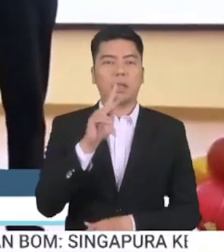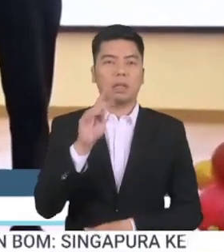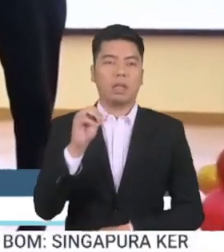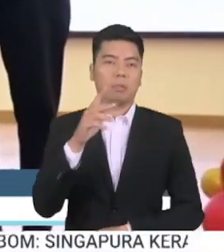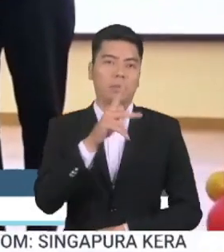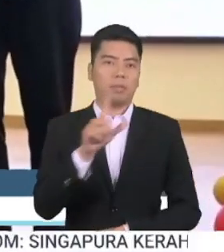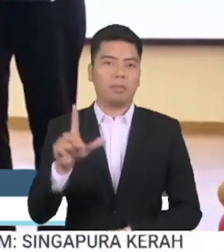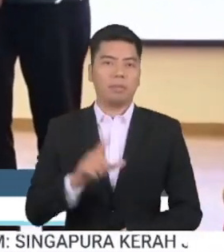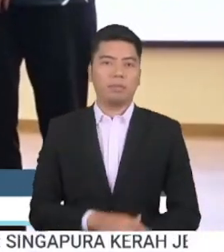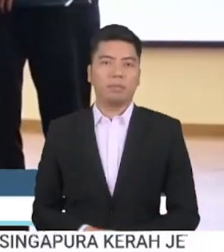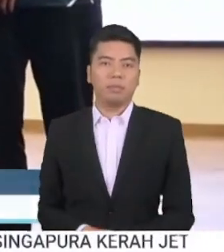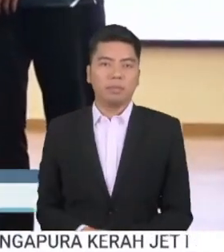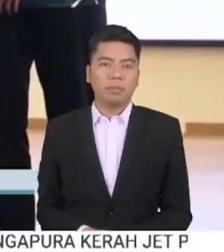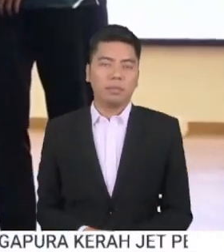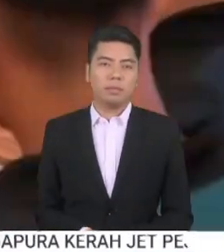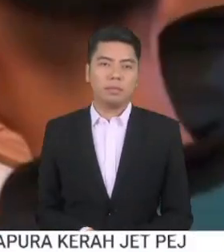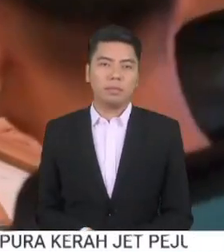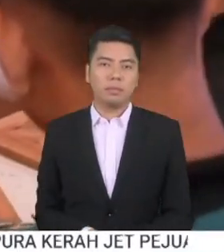Media.